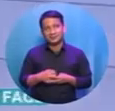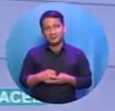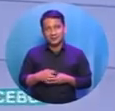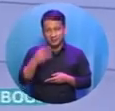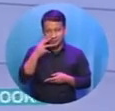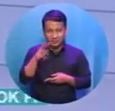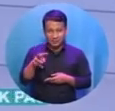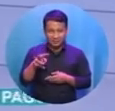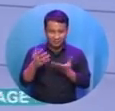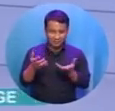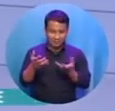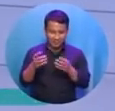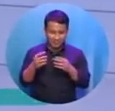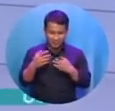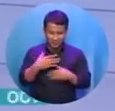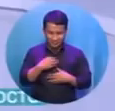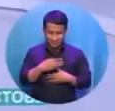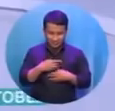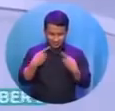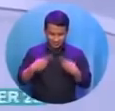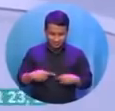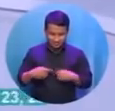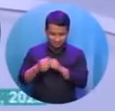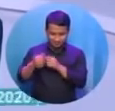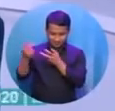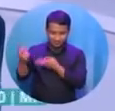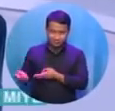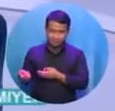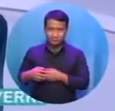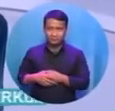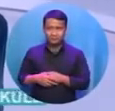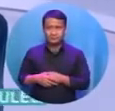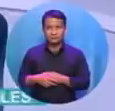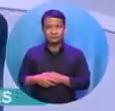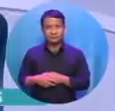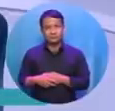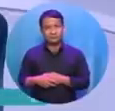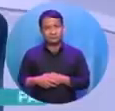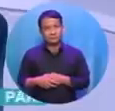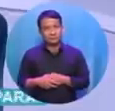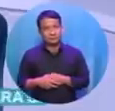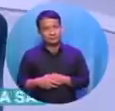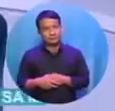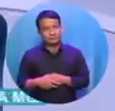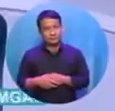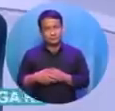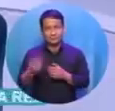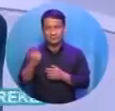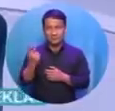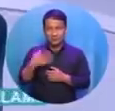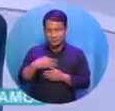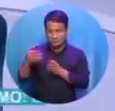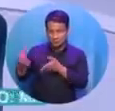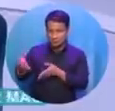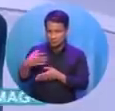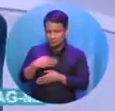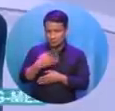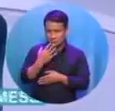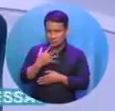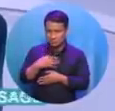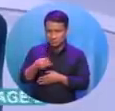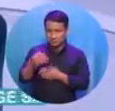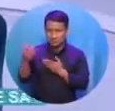Nanonood kayo. Sige nga, anong ang kulay ng damit ng dalawang katabi ko? Po? Anong kulay yung damit ng dalawang katabi ko? Kung